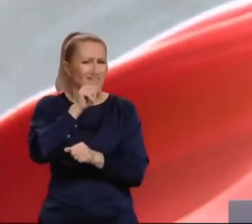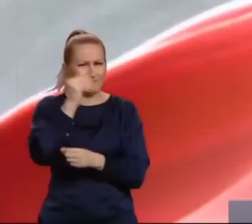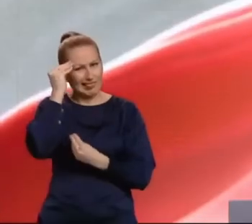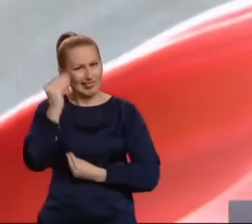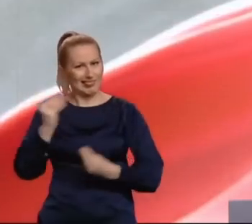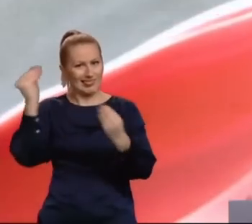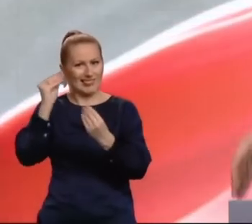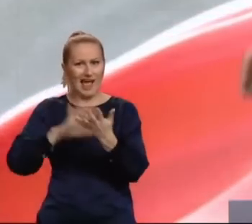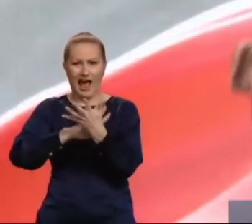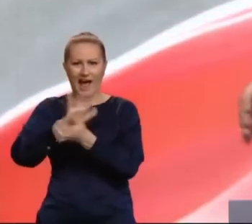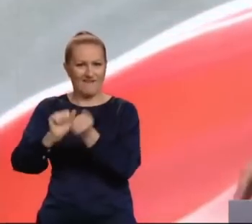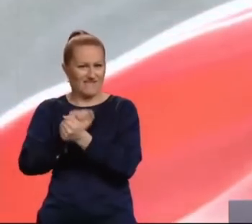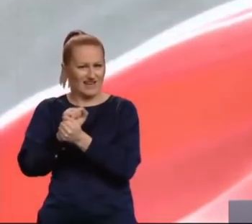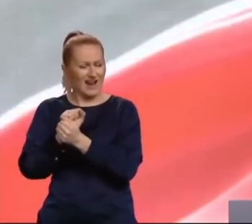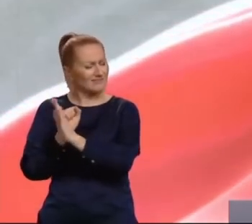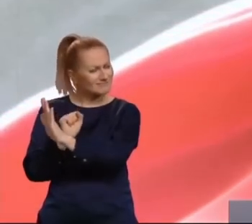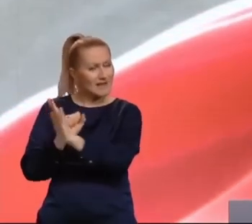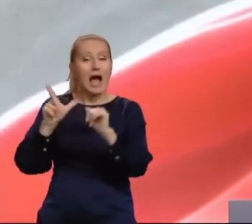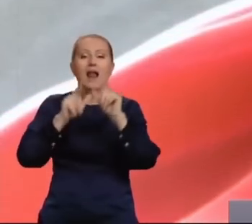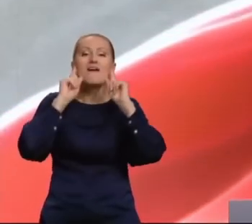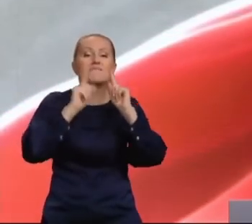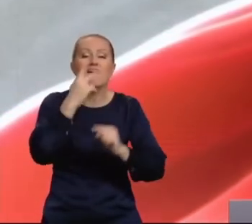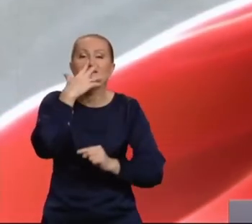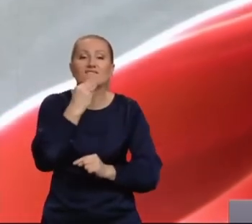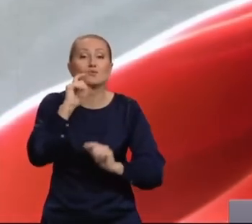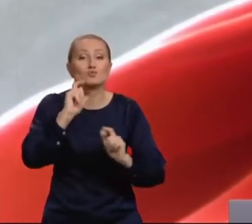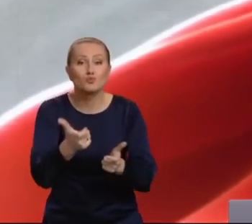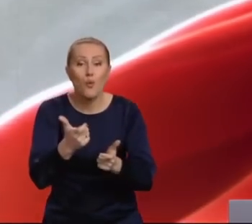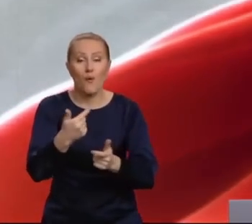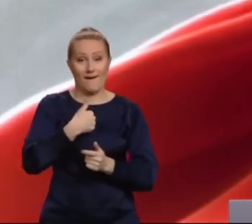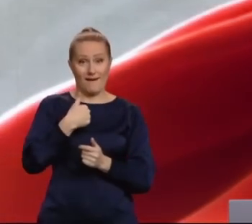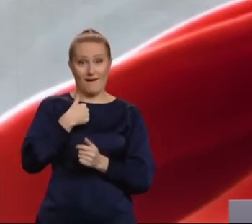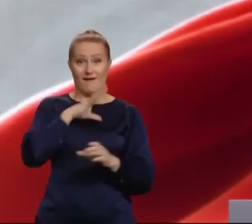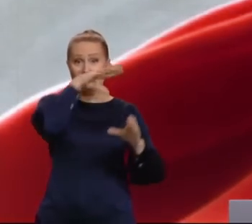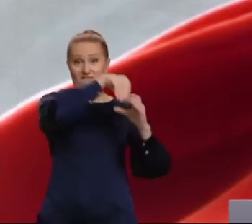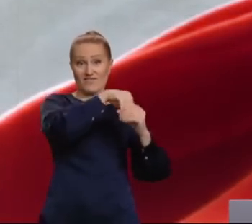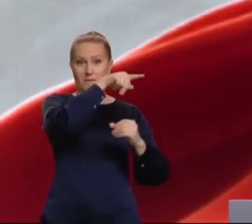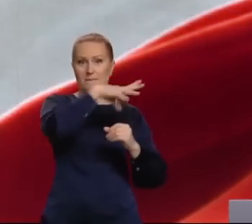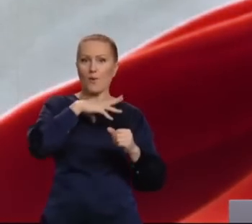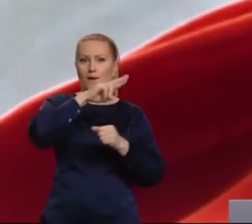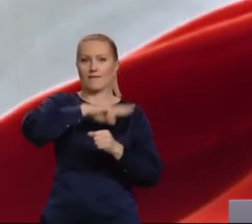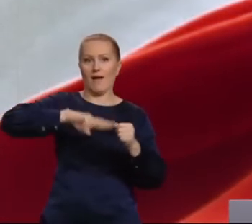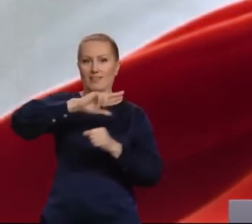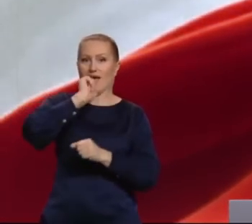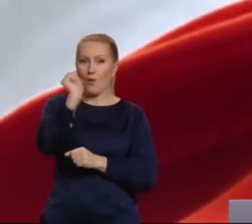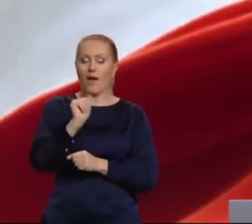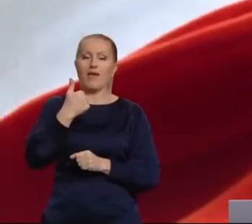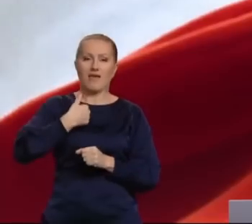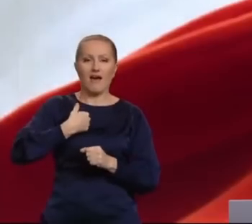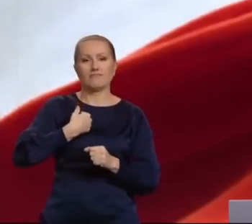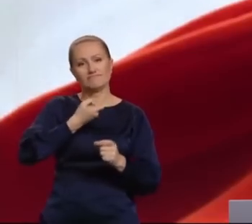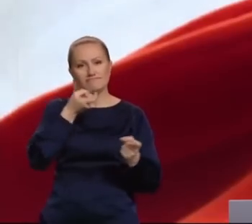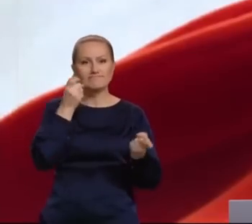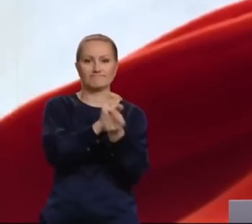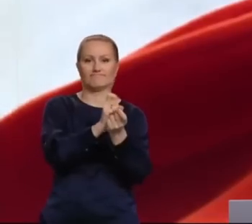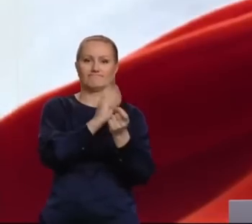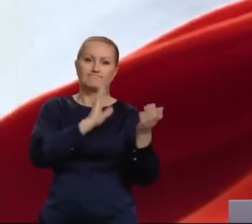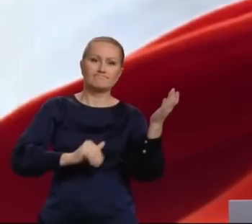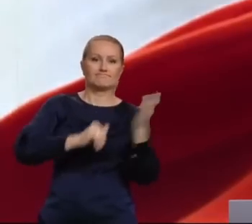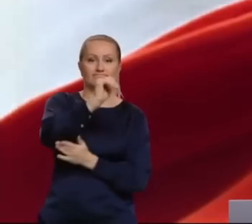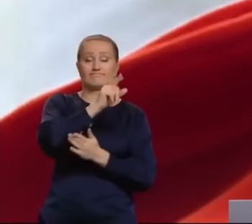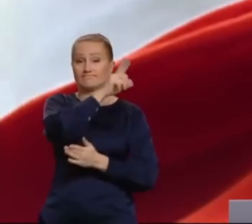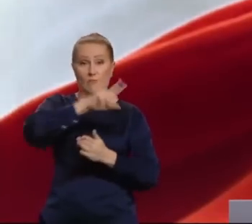pierdzielę. Aferą. Czyli chłop dyskryminuje takie, Rudych ja w telewizji publicznej? XD. Postawiłem twarde weto przeciw